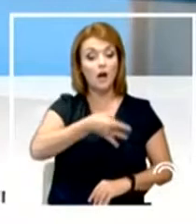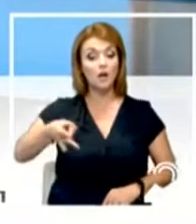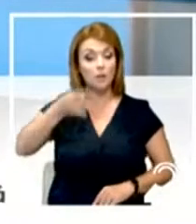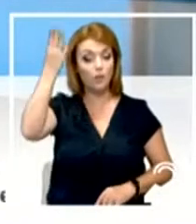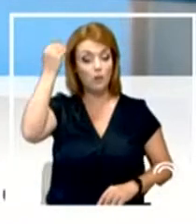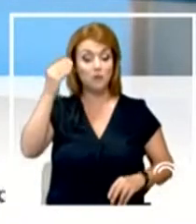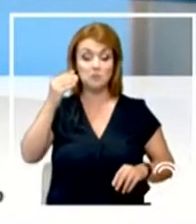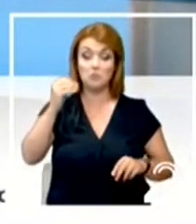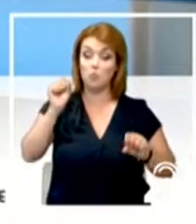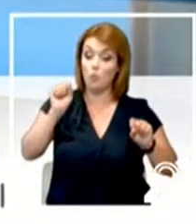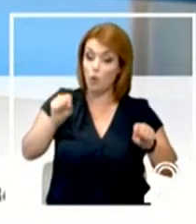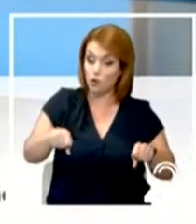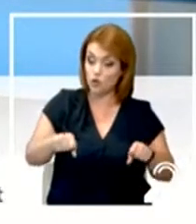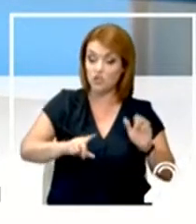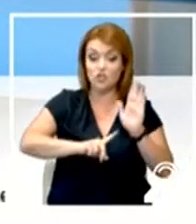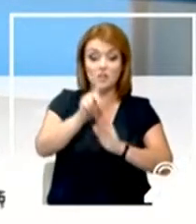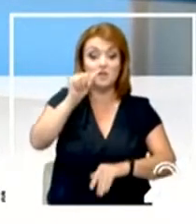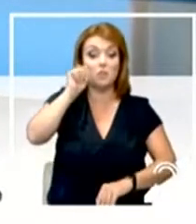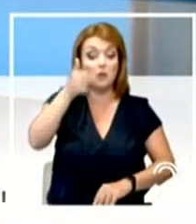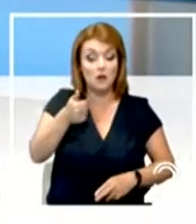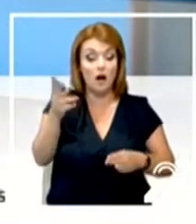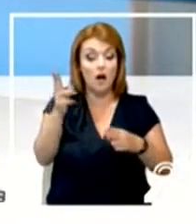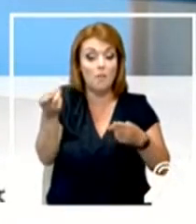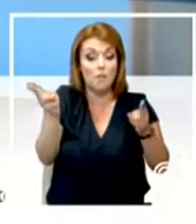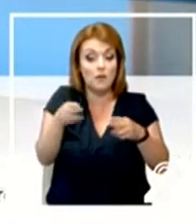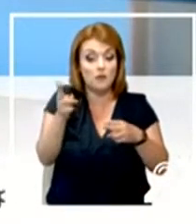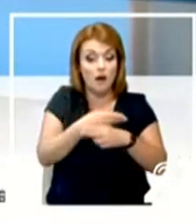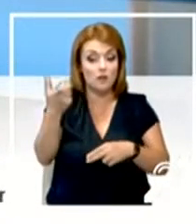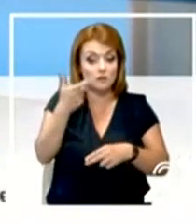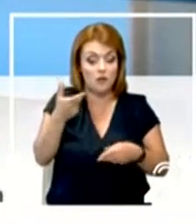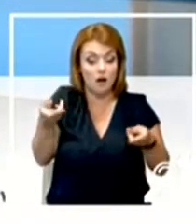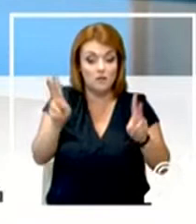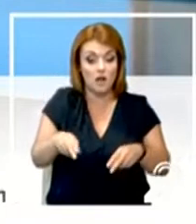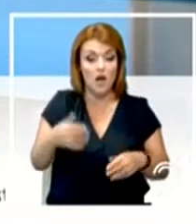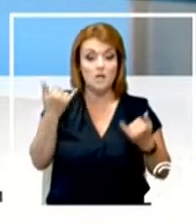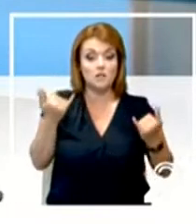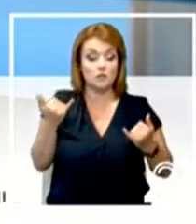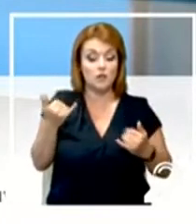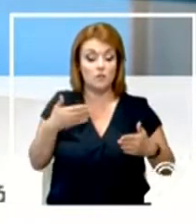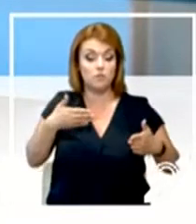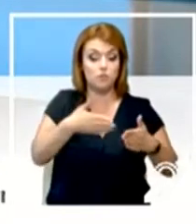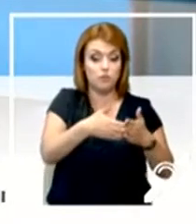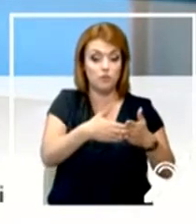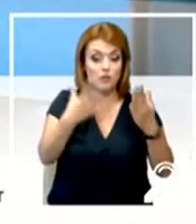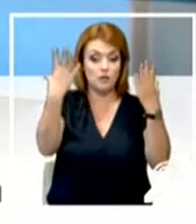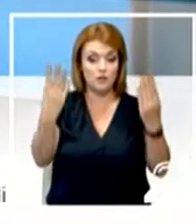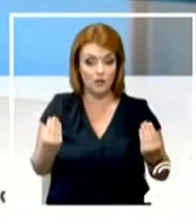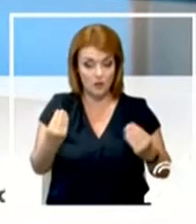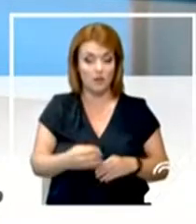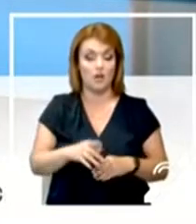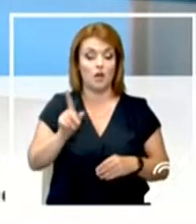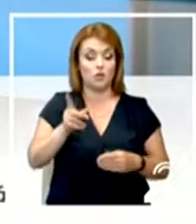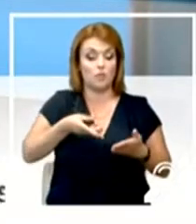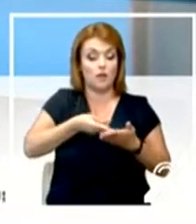Republica Moldova riscă să rămână chiar de mâine fără gaze naturale. Astăzi este data limită de achitare către Gazprom a plății în avans